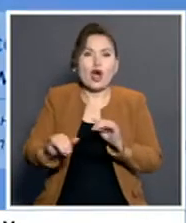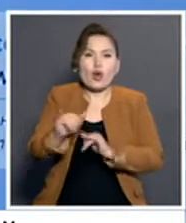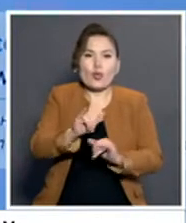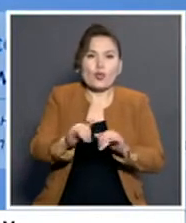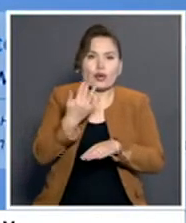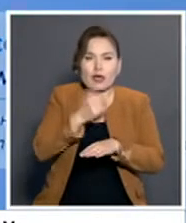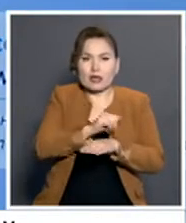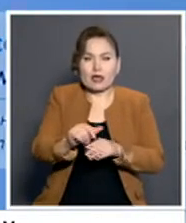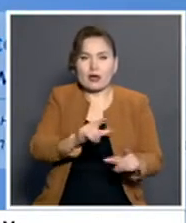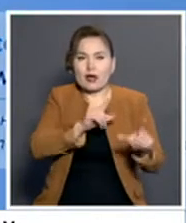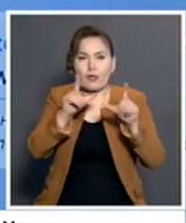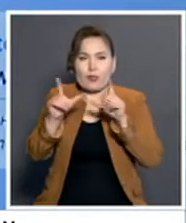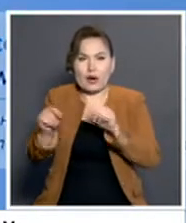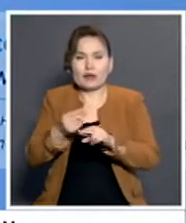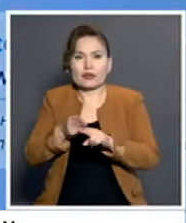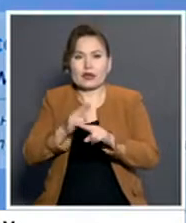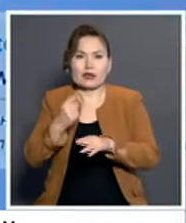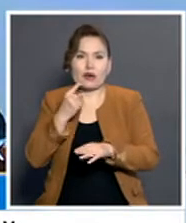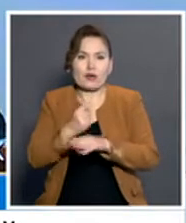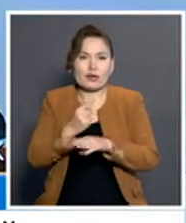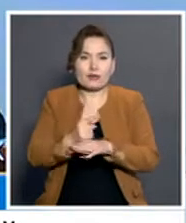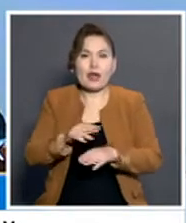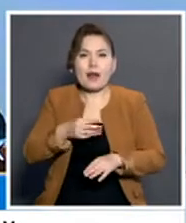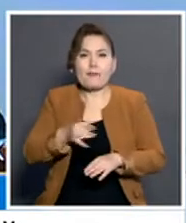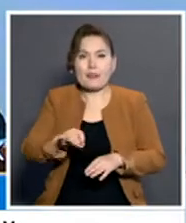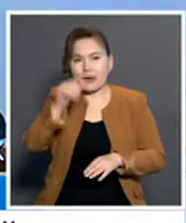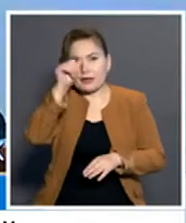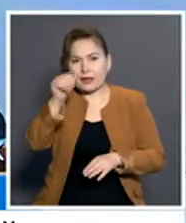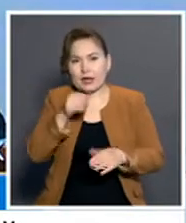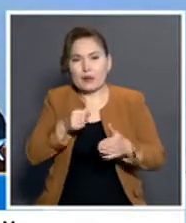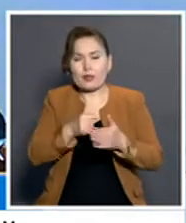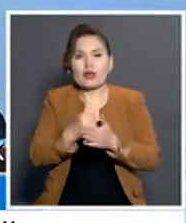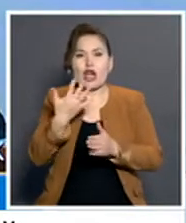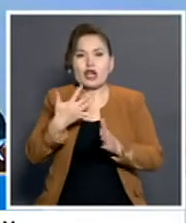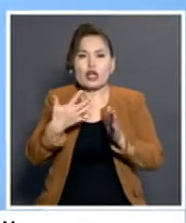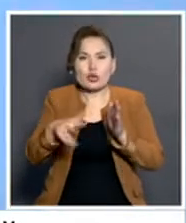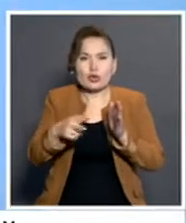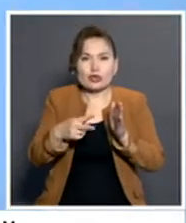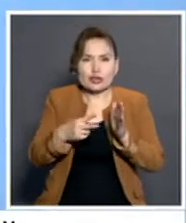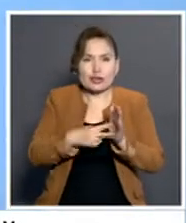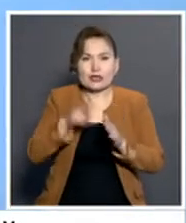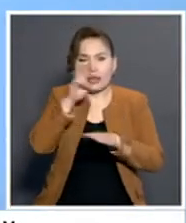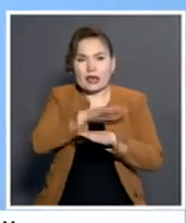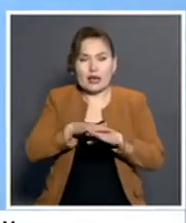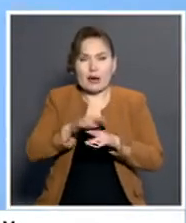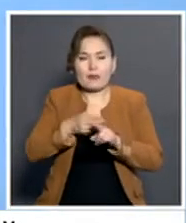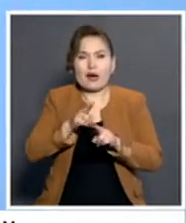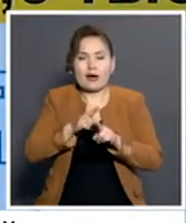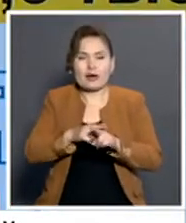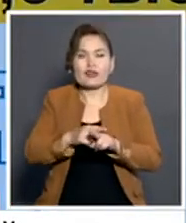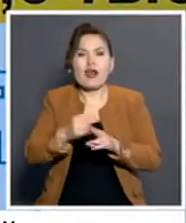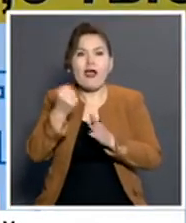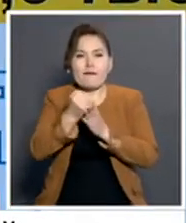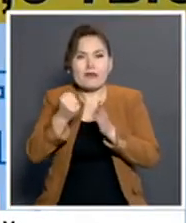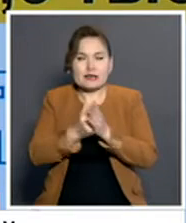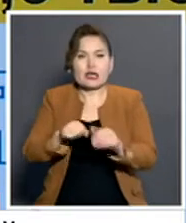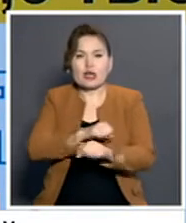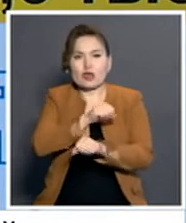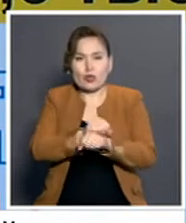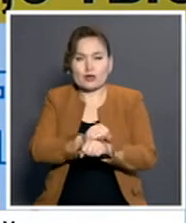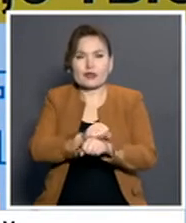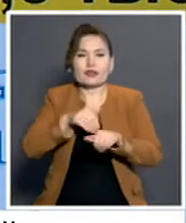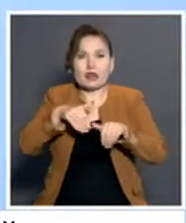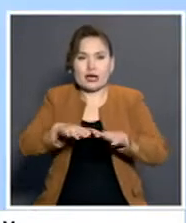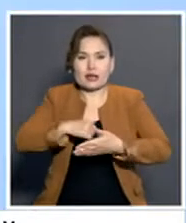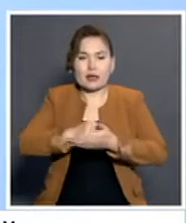күнде емес, 90 күнде бір өтуге рұқсат етіледі. Мамыр айына дейін 57 елмен визасыз режимді тоқтата тұру туралы шешім қабылданды.